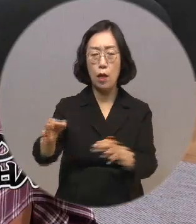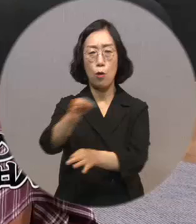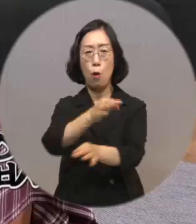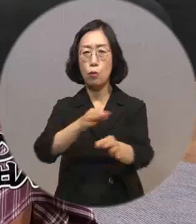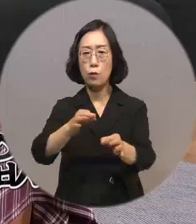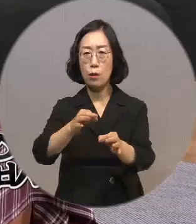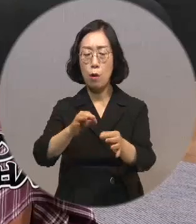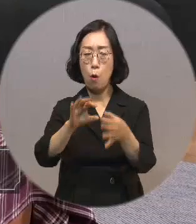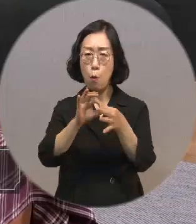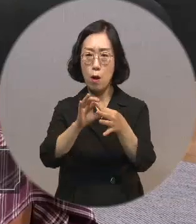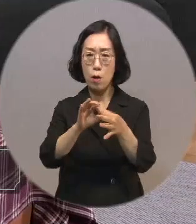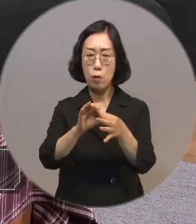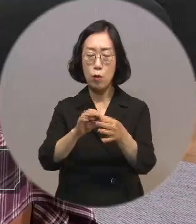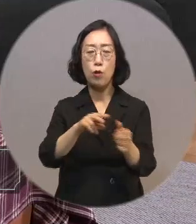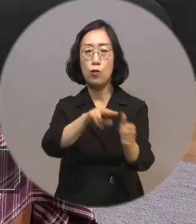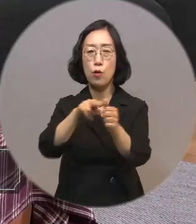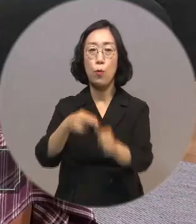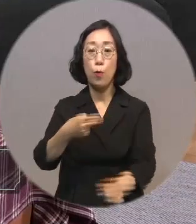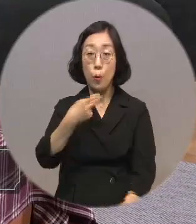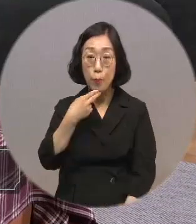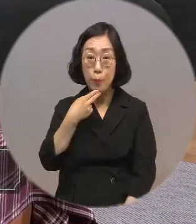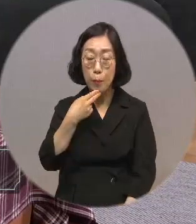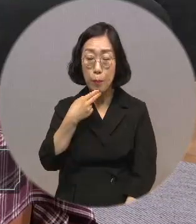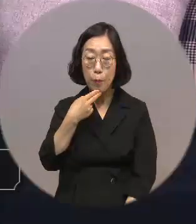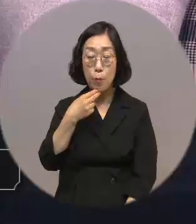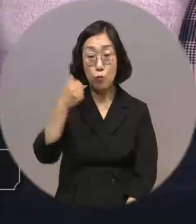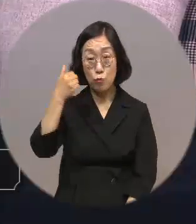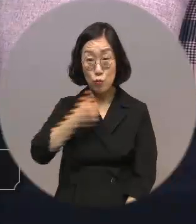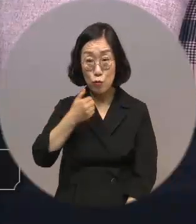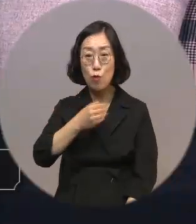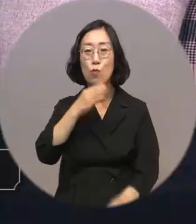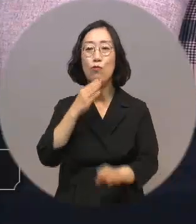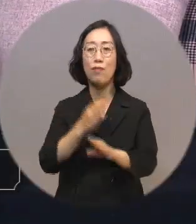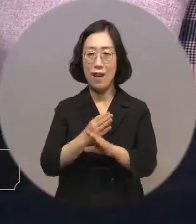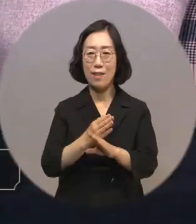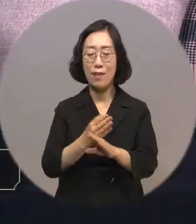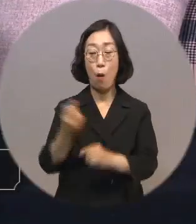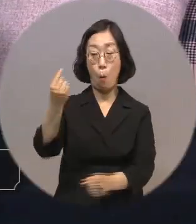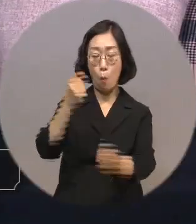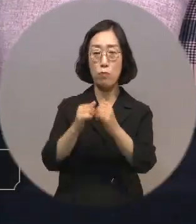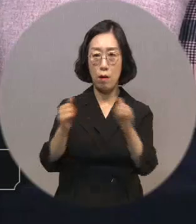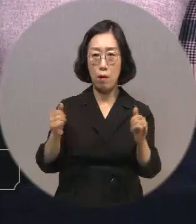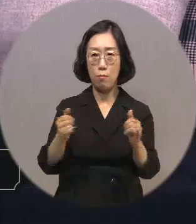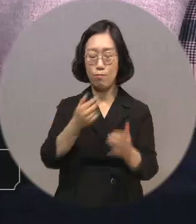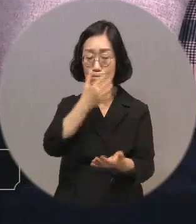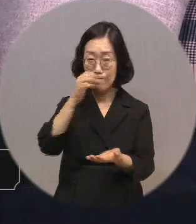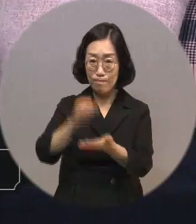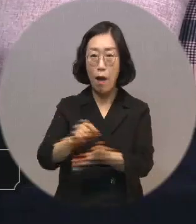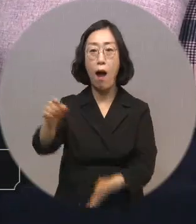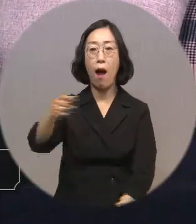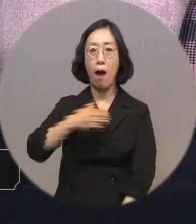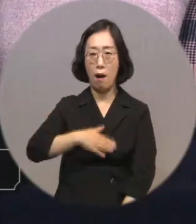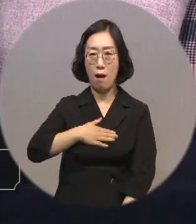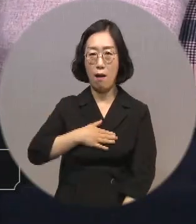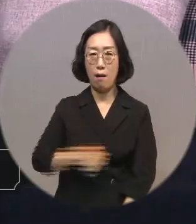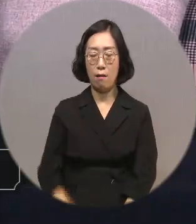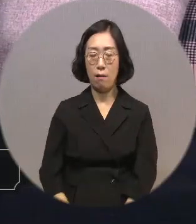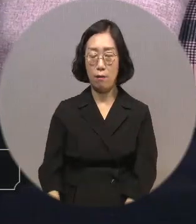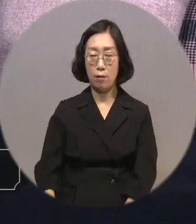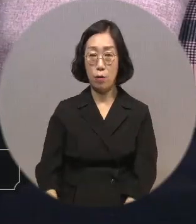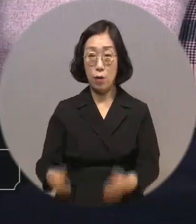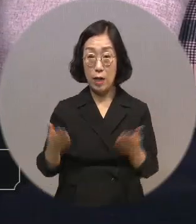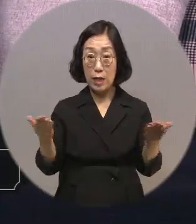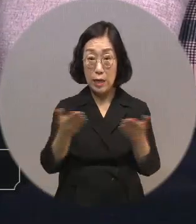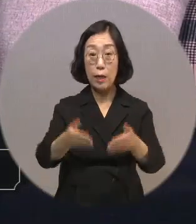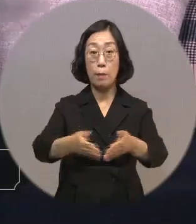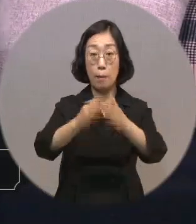정보는 없어요. 근데 그거를 아는 유일한 대상이 한국에 있는 탈북민 분들이고 탈북민 분 중에 창업하신